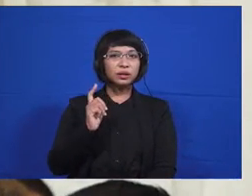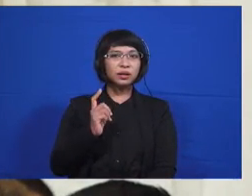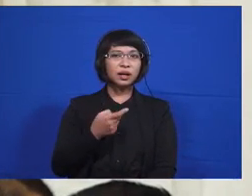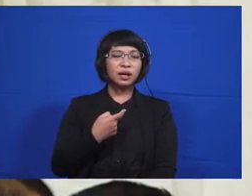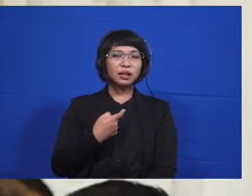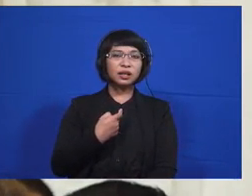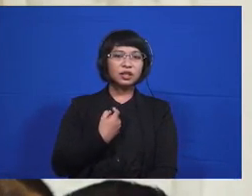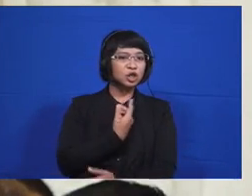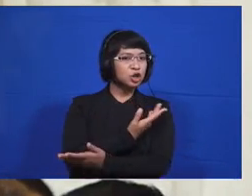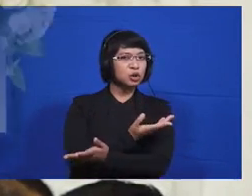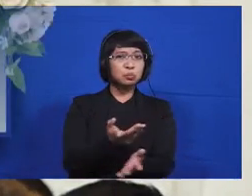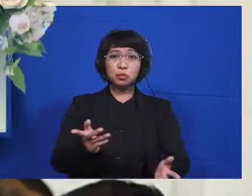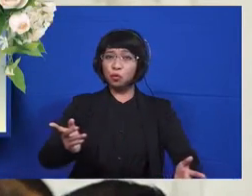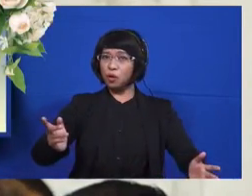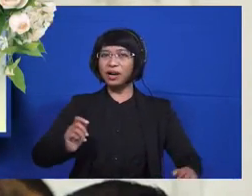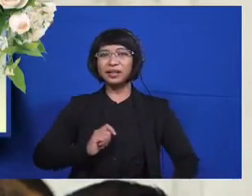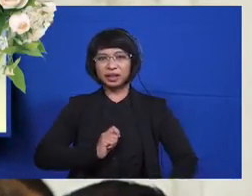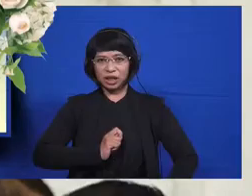kegentaranku.